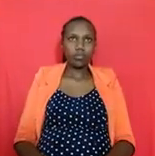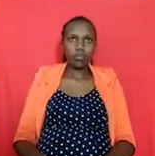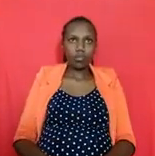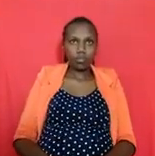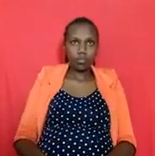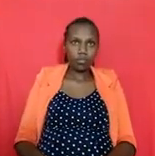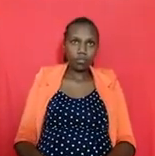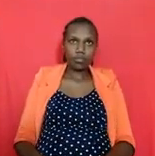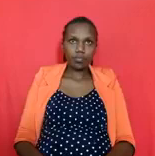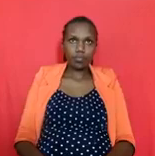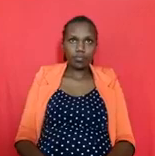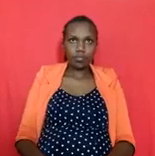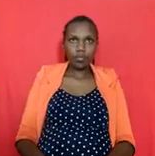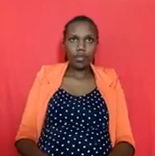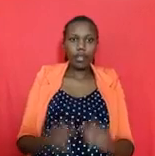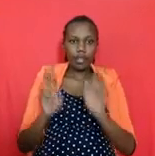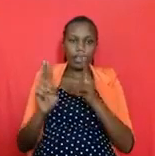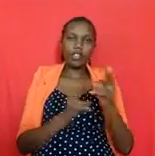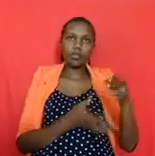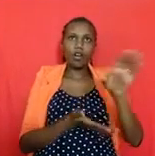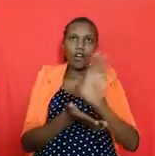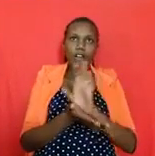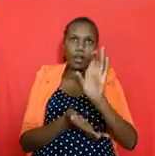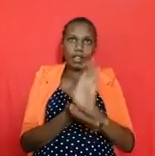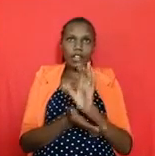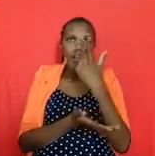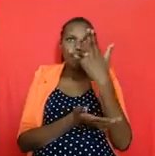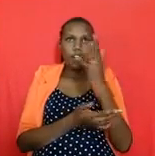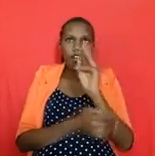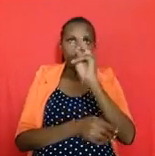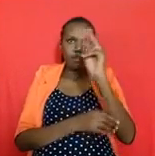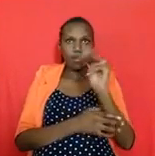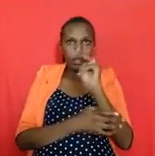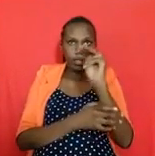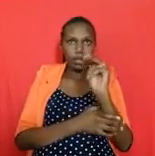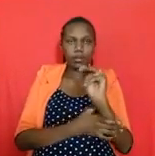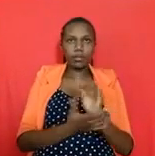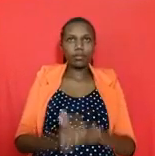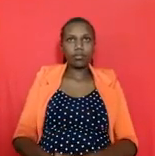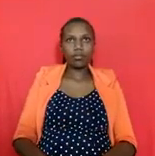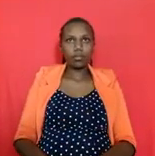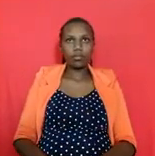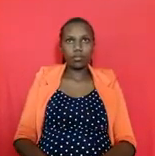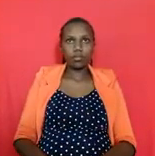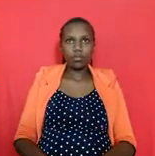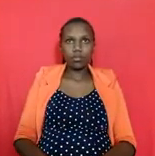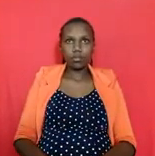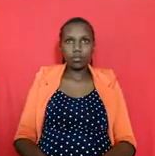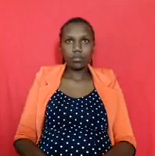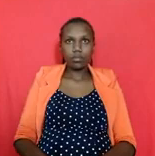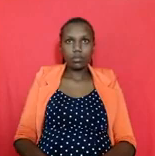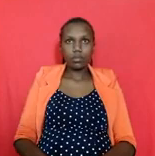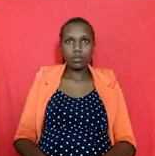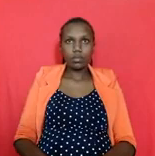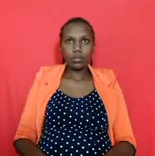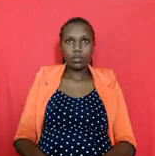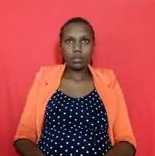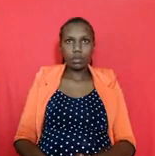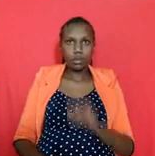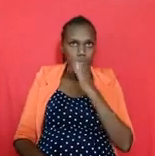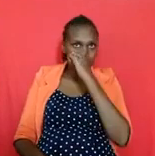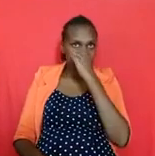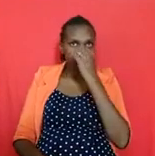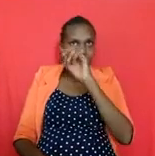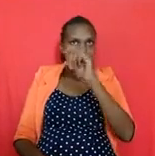service collection niguo muhothi wa kawaida milioni 5 na ngiri 900 na 481 ndiguthoma icio